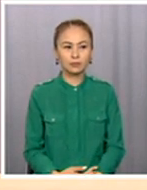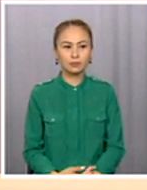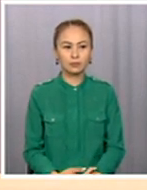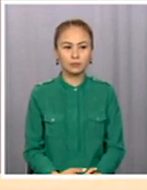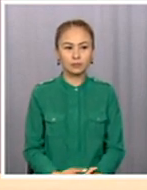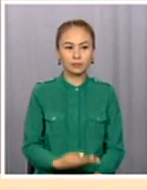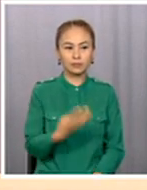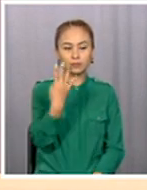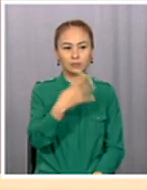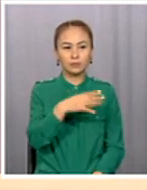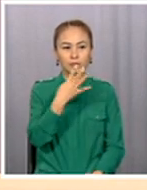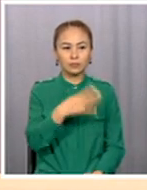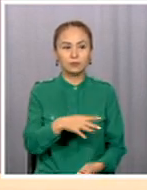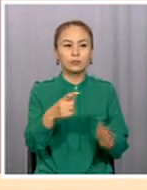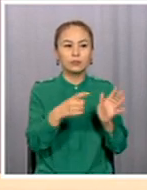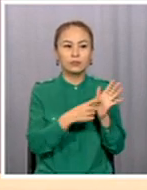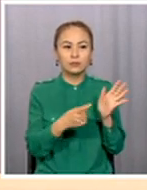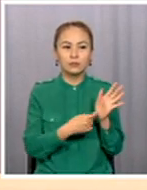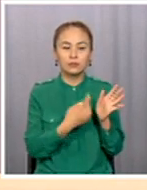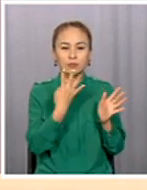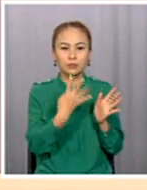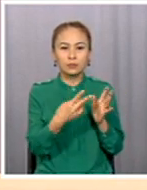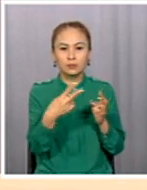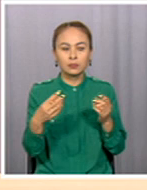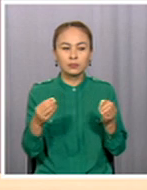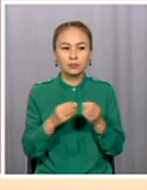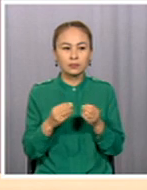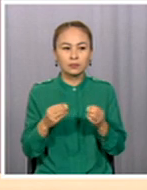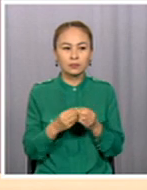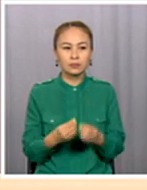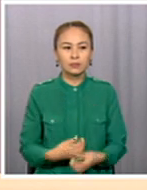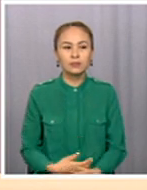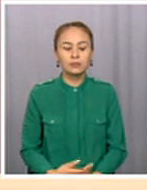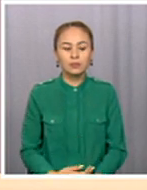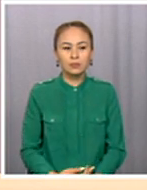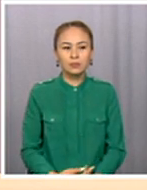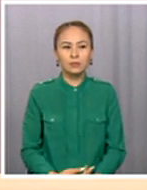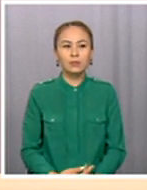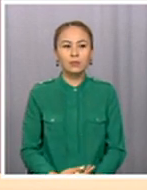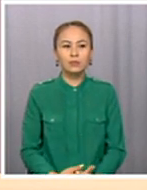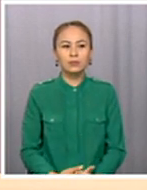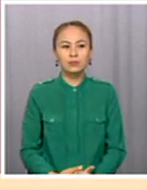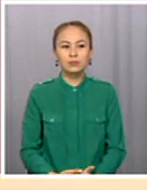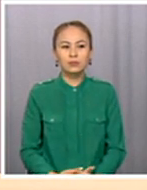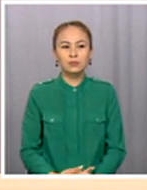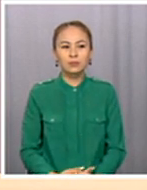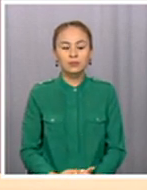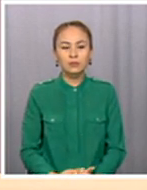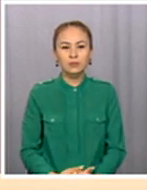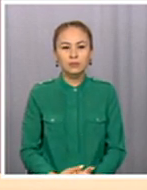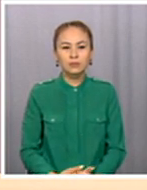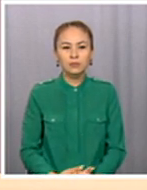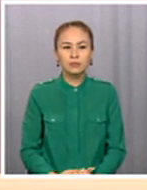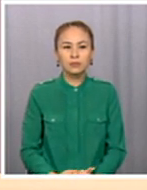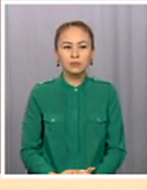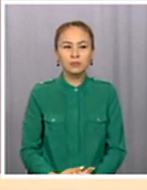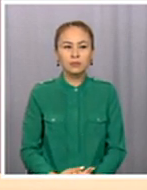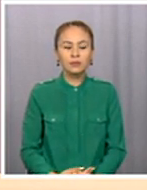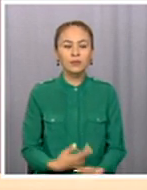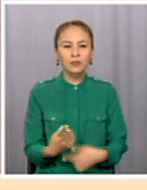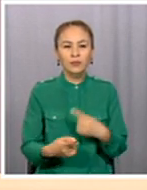Бір қабырғасы 10 сантиметрге тең. Яғни 40-ты 4-ке бөлеміз.